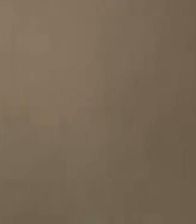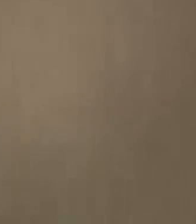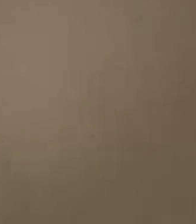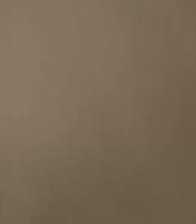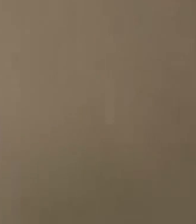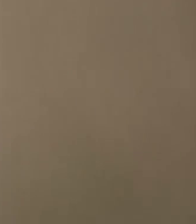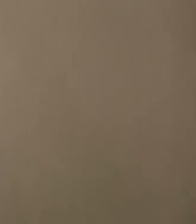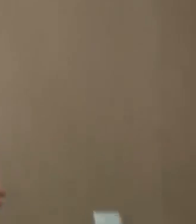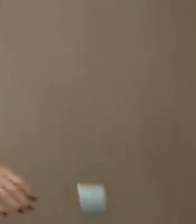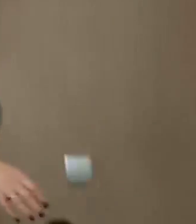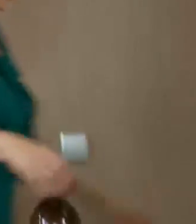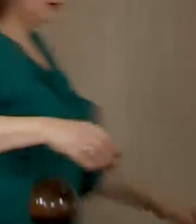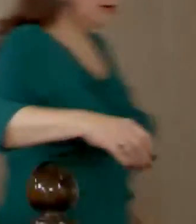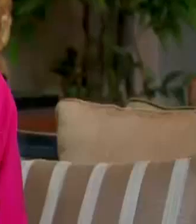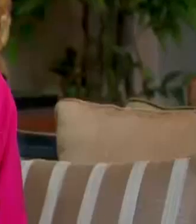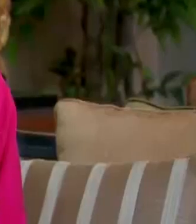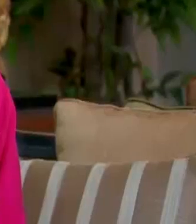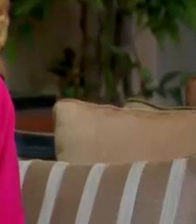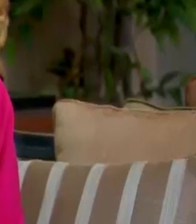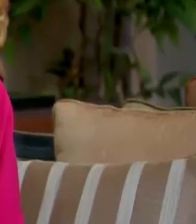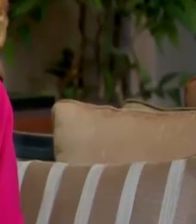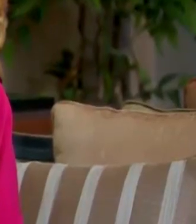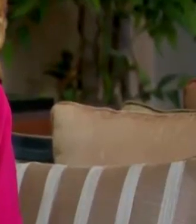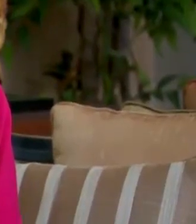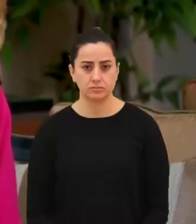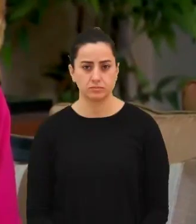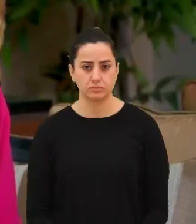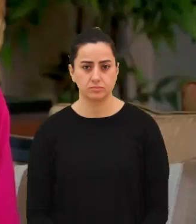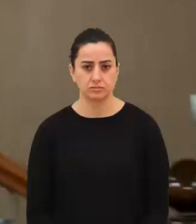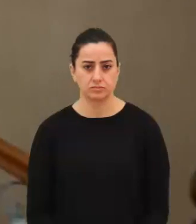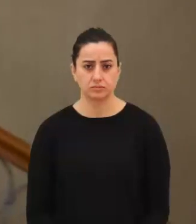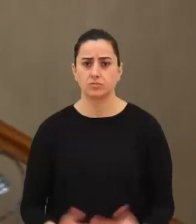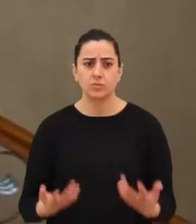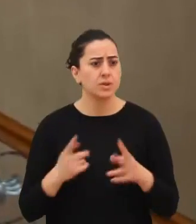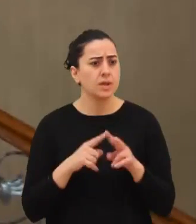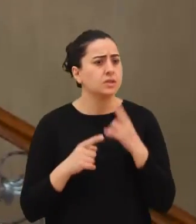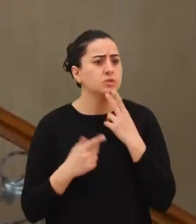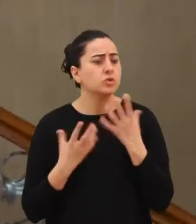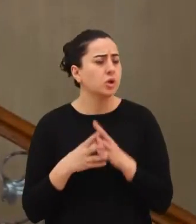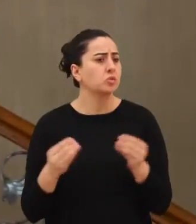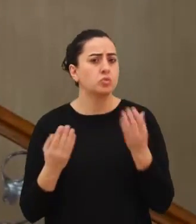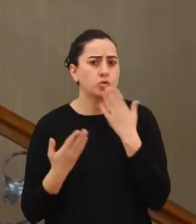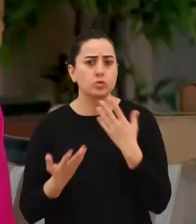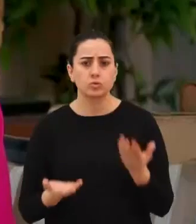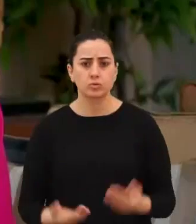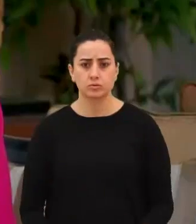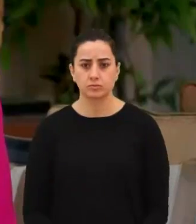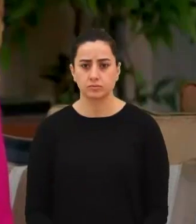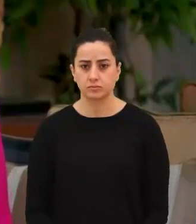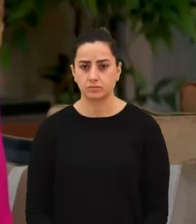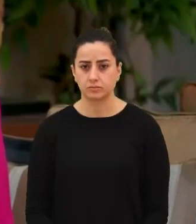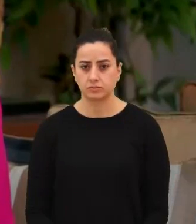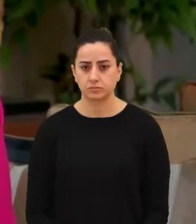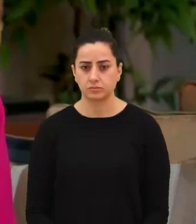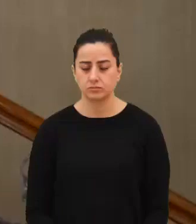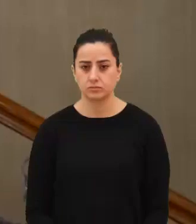Serpil yeşil elbisesiyle üst kattan salona indi. Ay Nazlı da yok ortada. Nerede bu kız? Allah